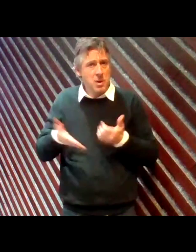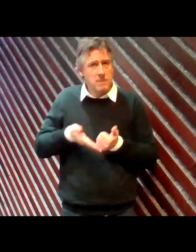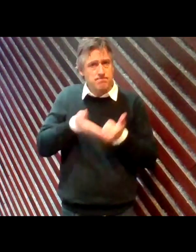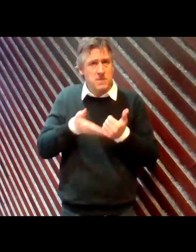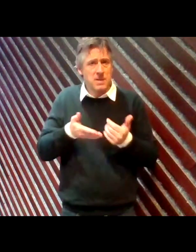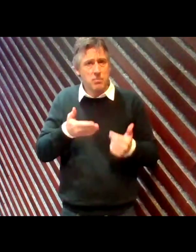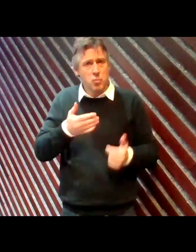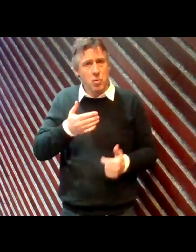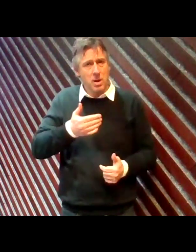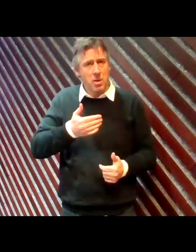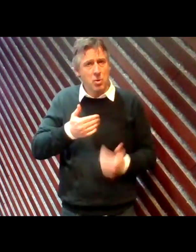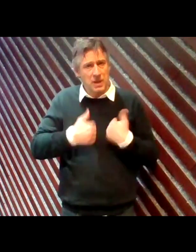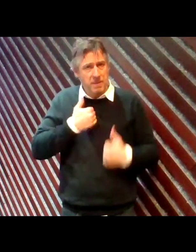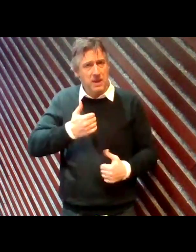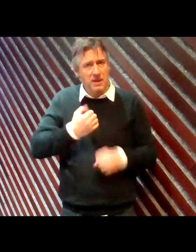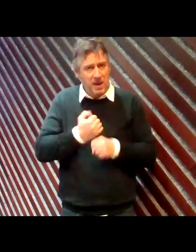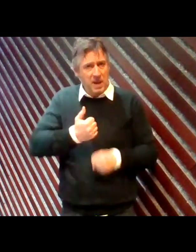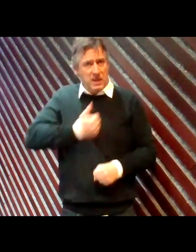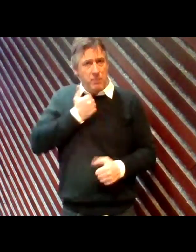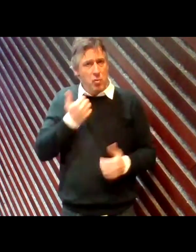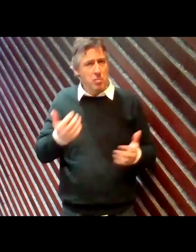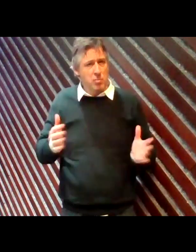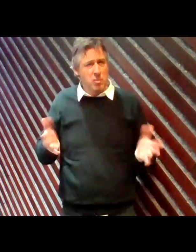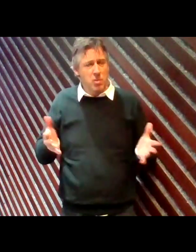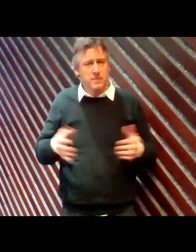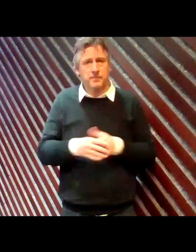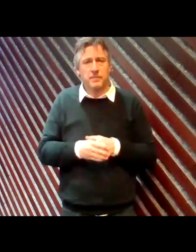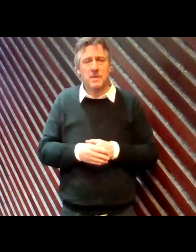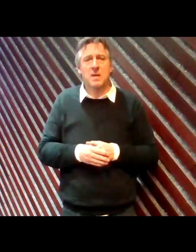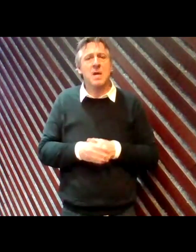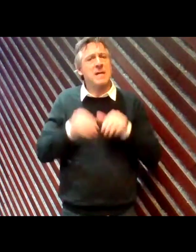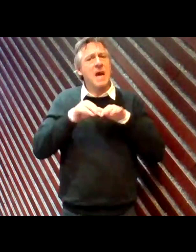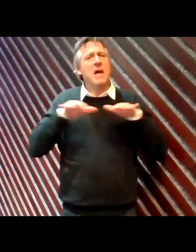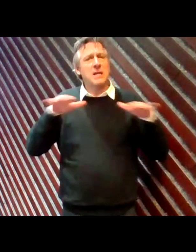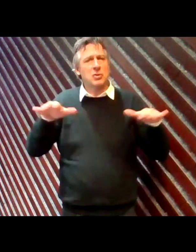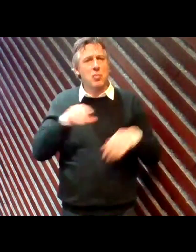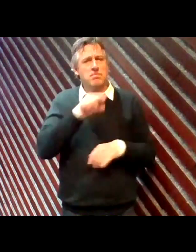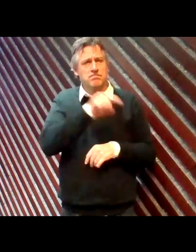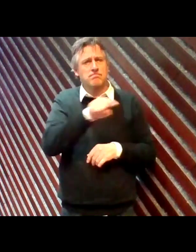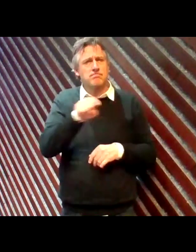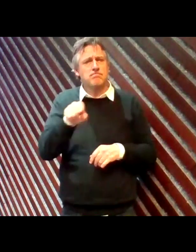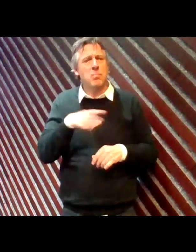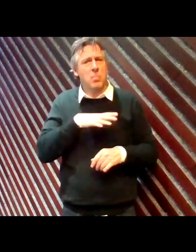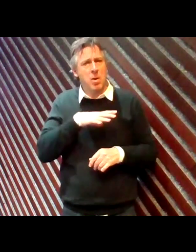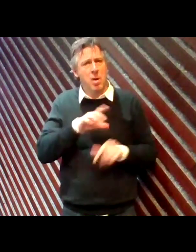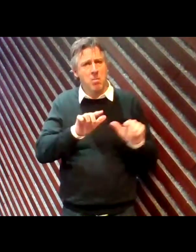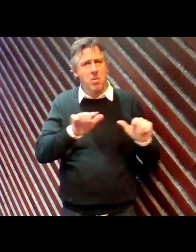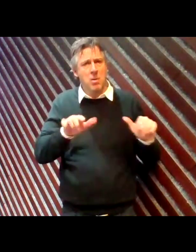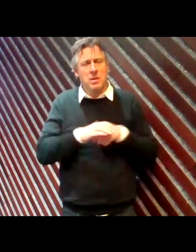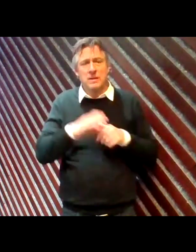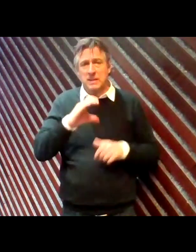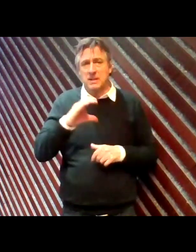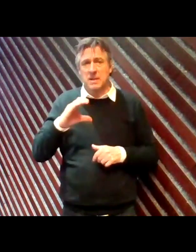il y un réseau qui est à choc et puis aussi je vous invite à aller sur le site du